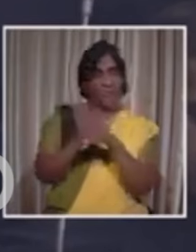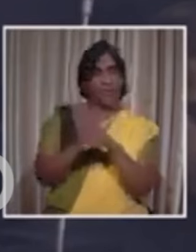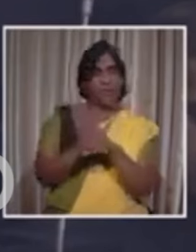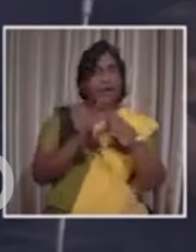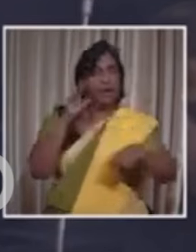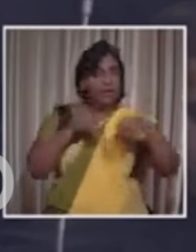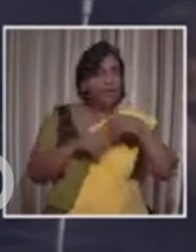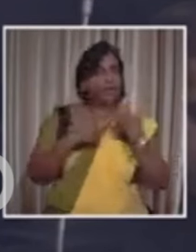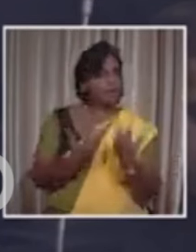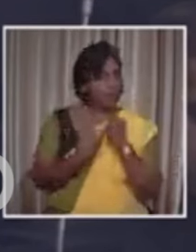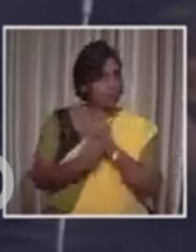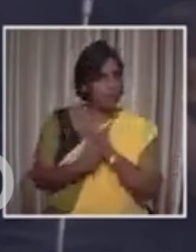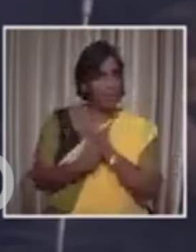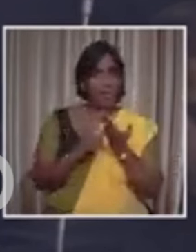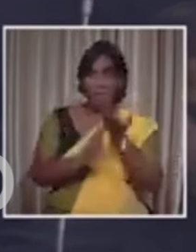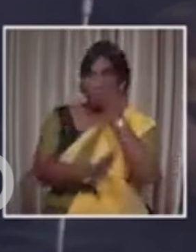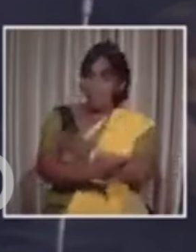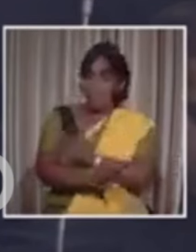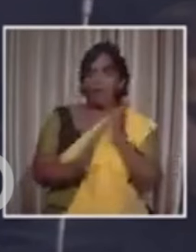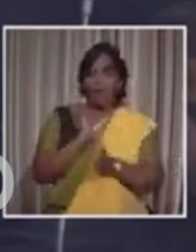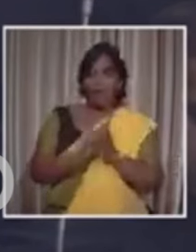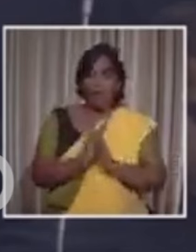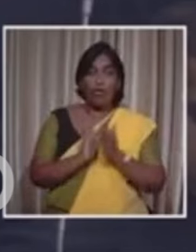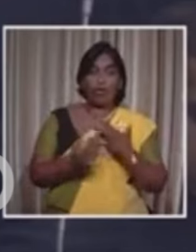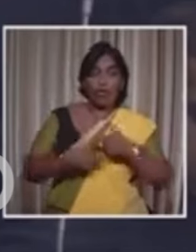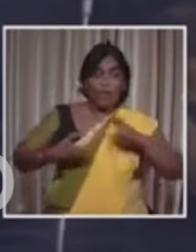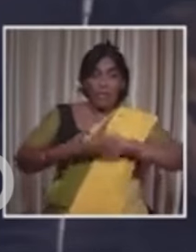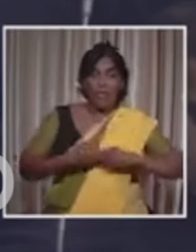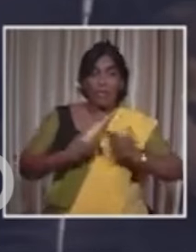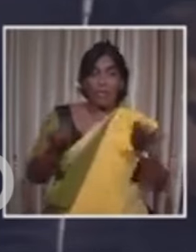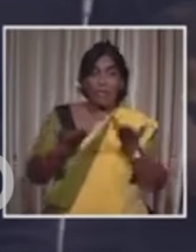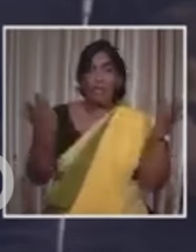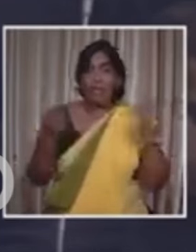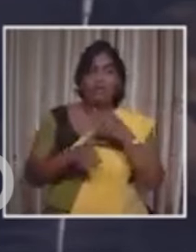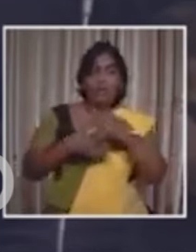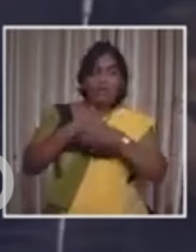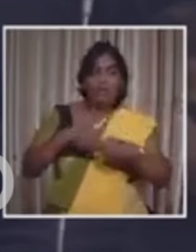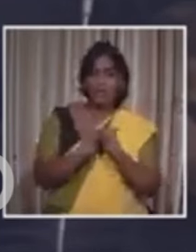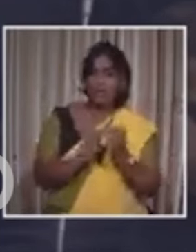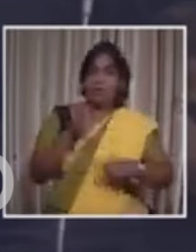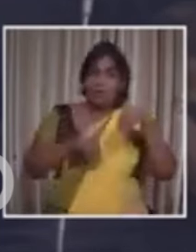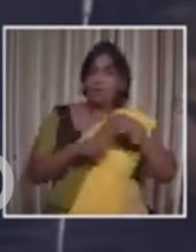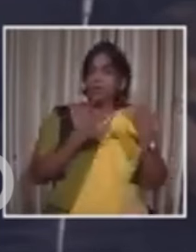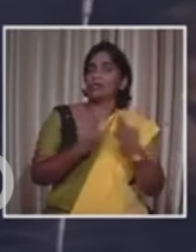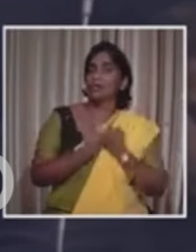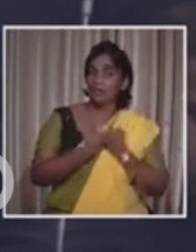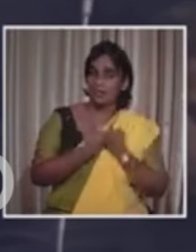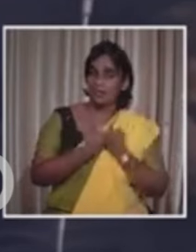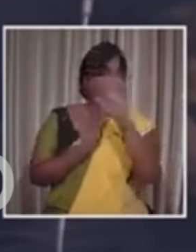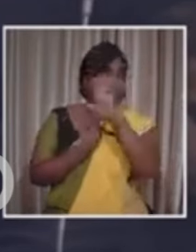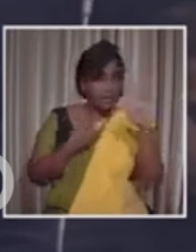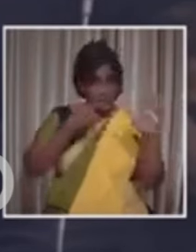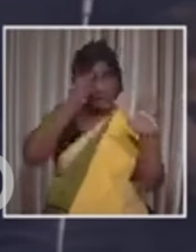ඡන්ද ලබා ගන්න. ඊට කලින් ඉඳලා වඳකොත්තු වඳ ප්‍රෙෂියර් කියලා කතාව අරගෙන ආවේ මේ ජාතිවාදී අවුස්සන්න ඡන්ද කුට්ටිය ගන්න.